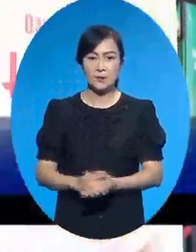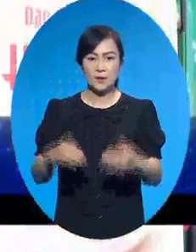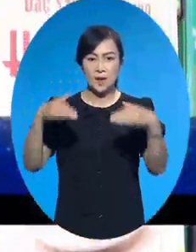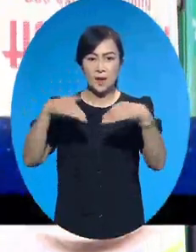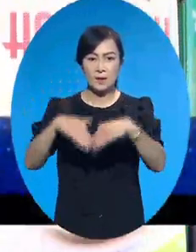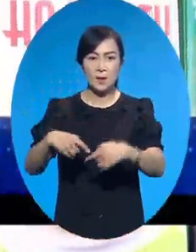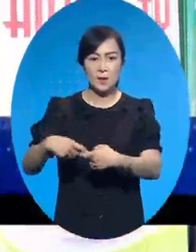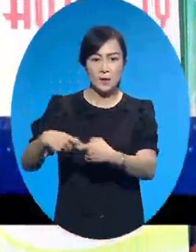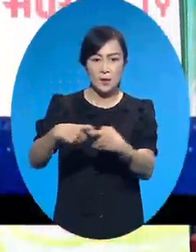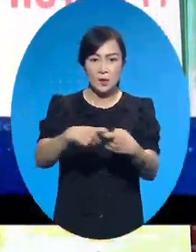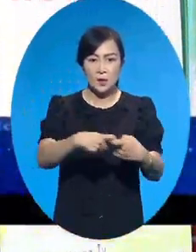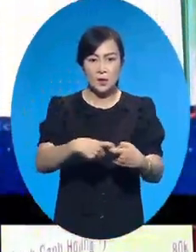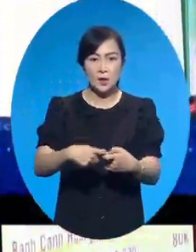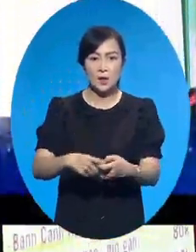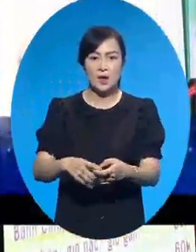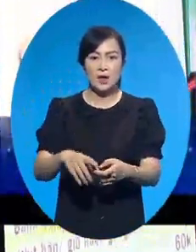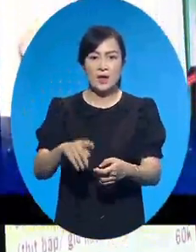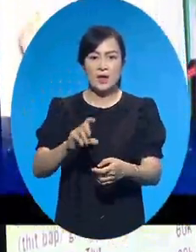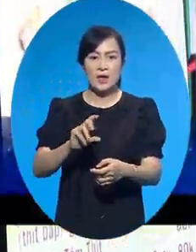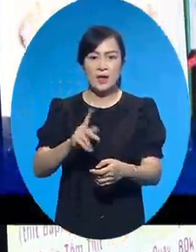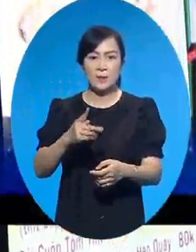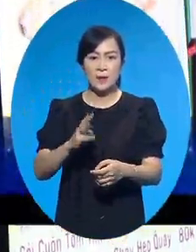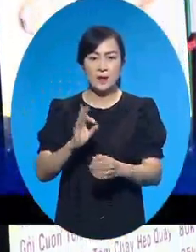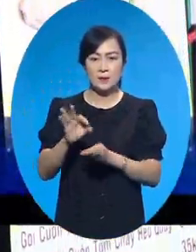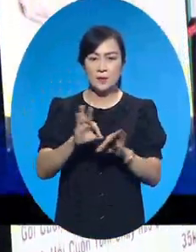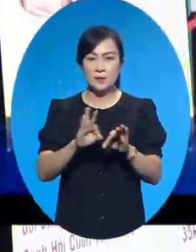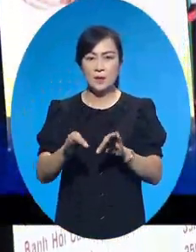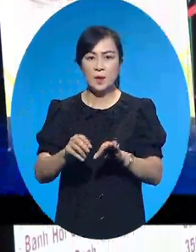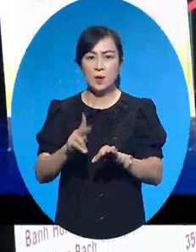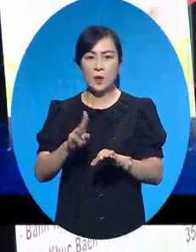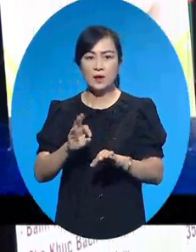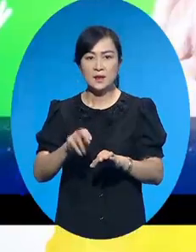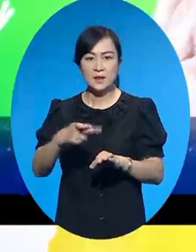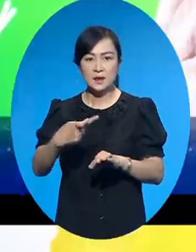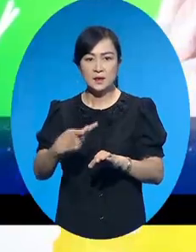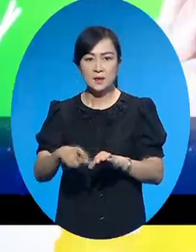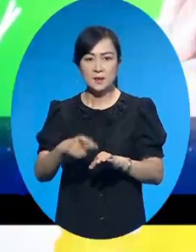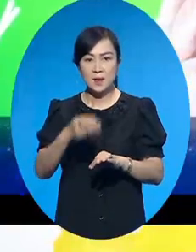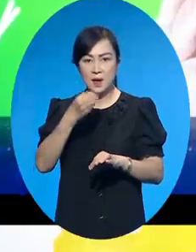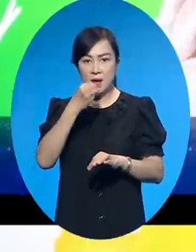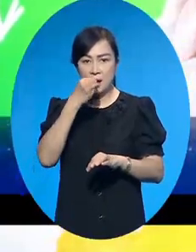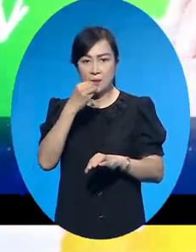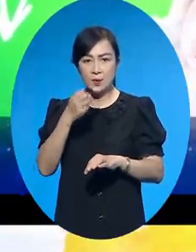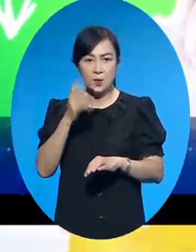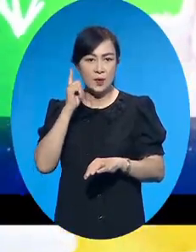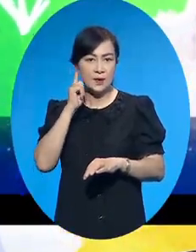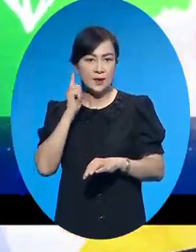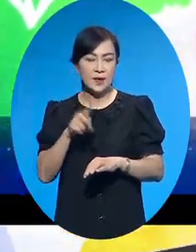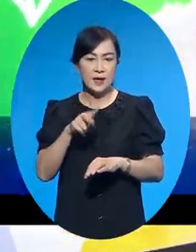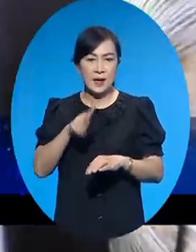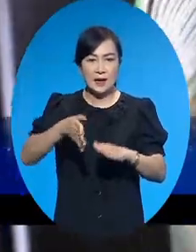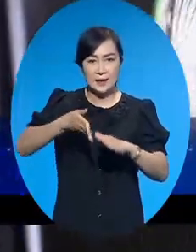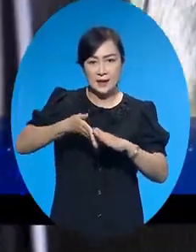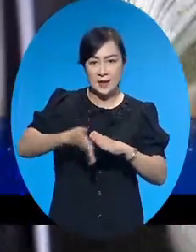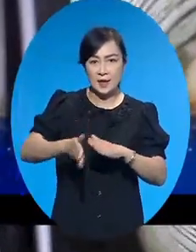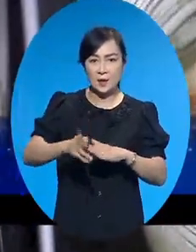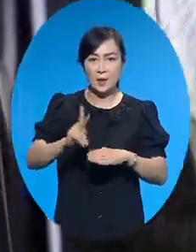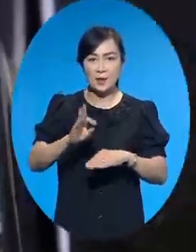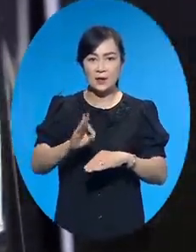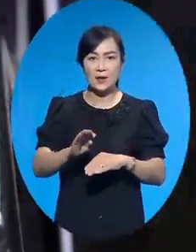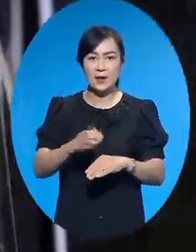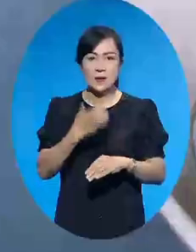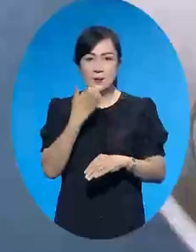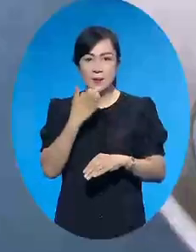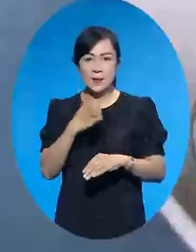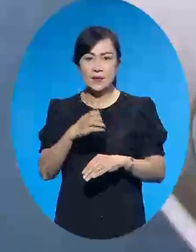Tham gia ngày hội kết nối giao thương ngành F&B tại Thành phố Hồ Chí Minh, Hoàng Ti Group, thương hiệu ẩm thực nổi tiếng với hệ thống hai chuỗi nhà hàng Hoàng Ti bánh